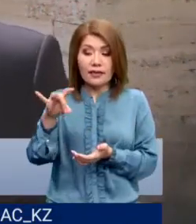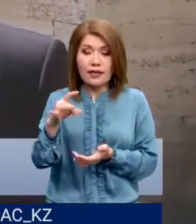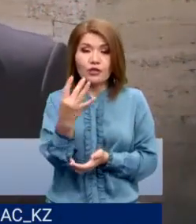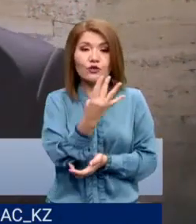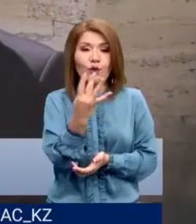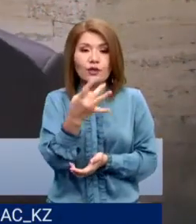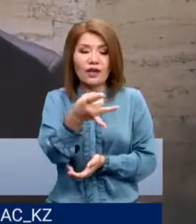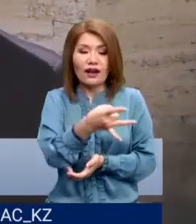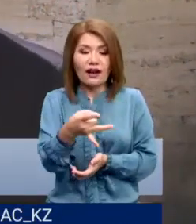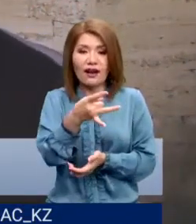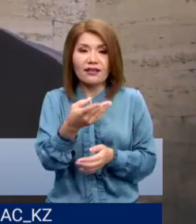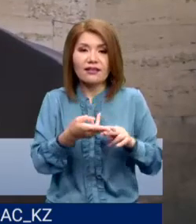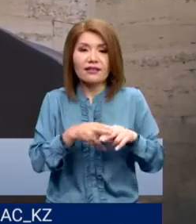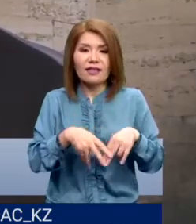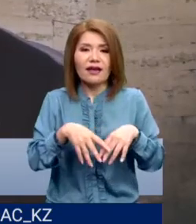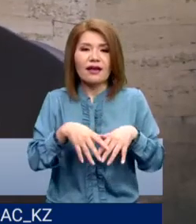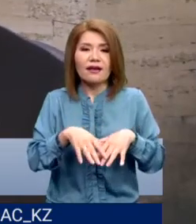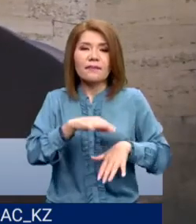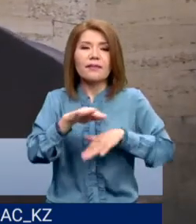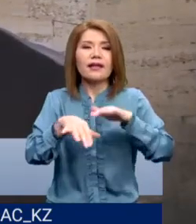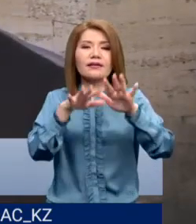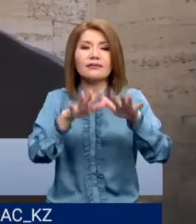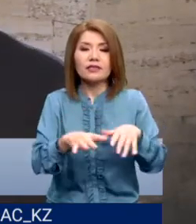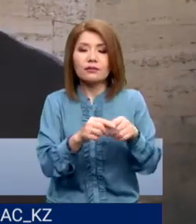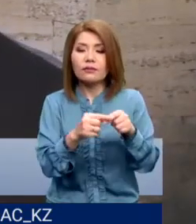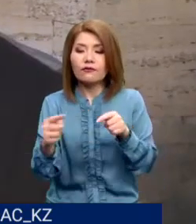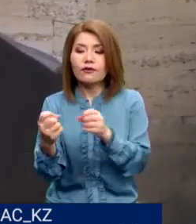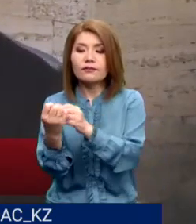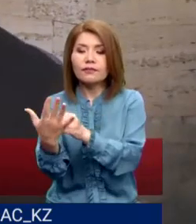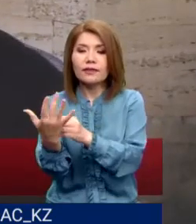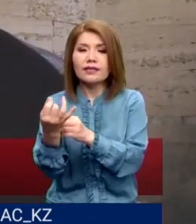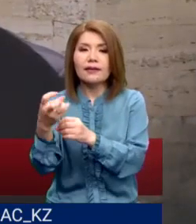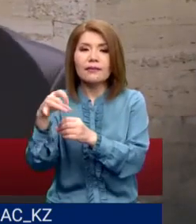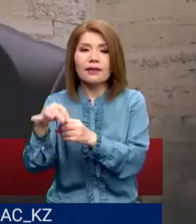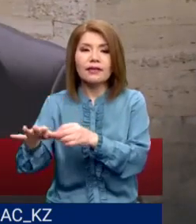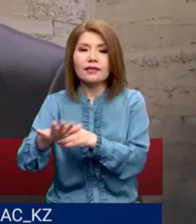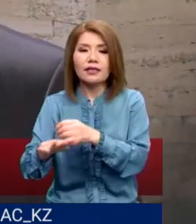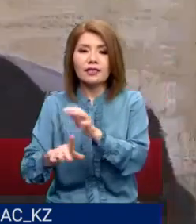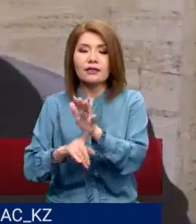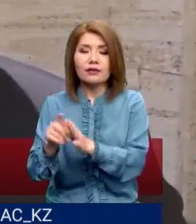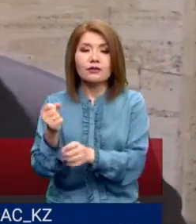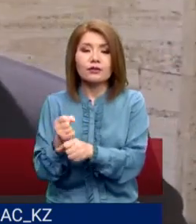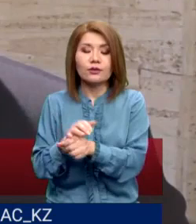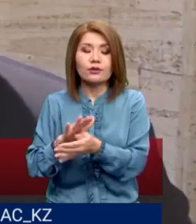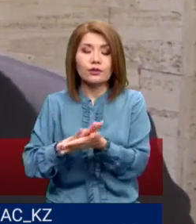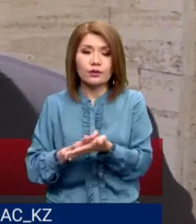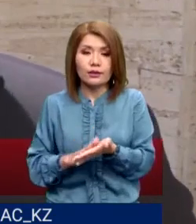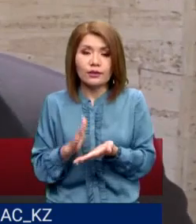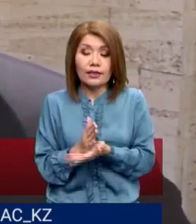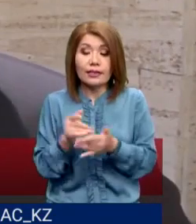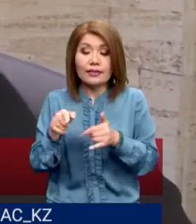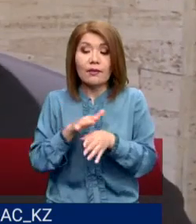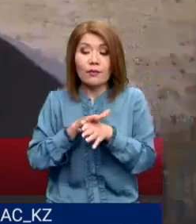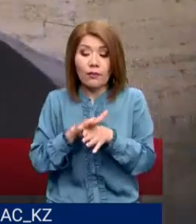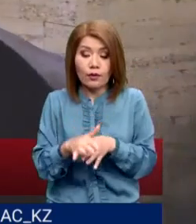шағын аудан, Сканай тропа жақтан, Пиар жақтан бастап, 15-ші шағын аудан Самал жаққа дейін жұмыстар толығымен атқарылып жатыр. Қазіргі таңда мына жерді